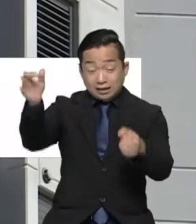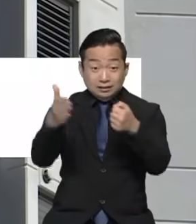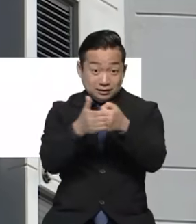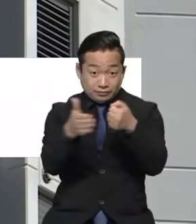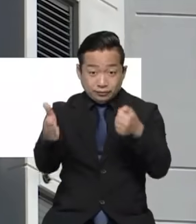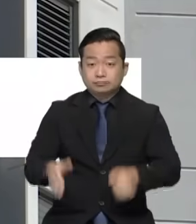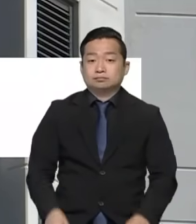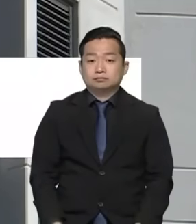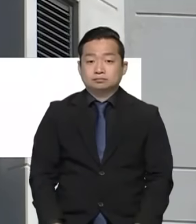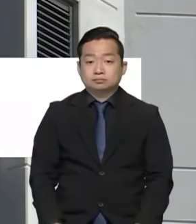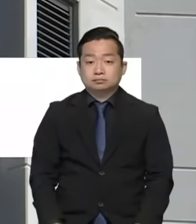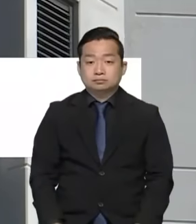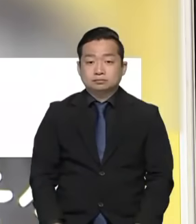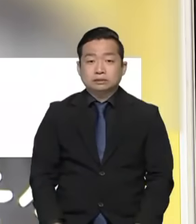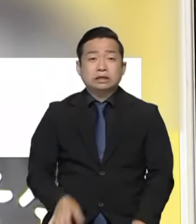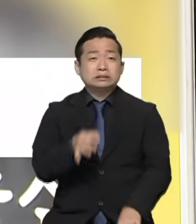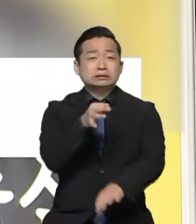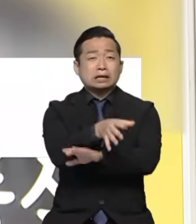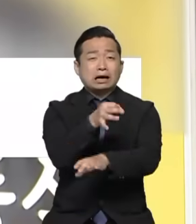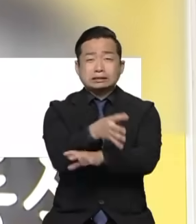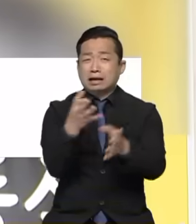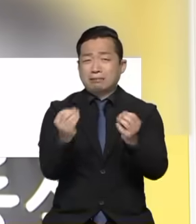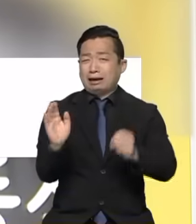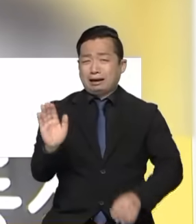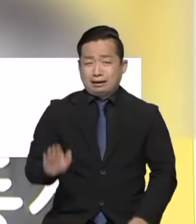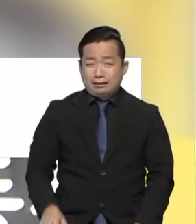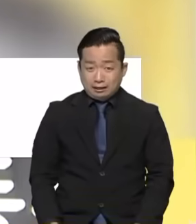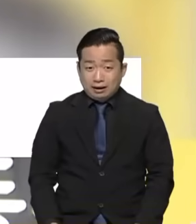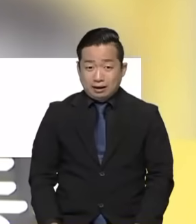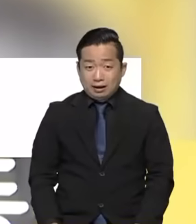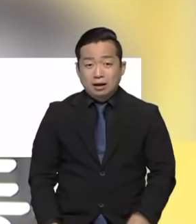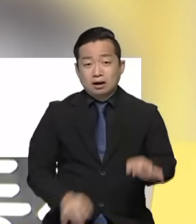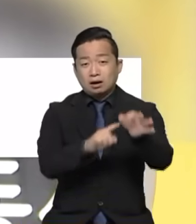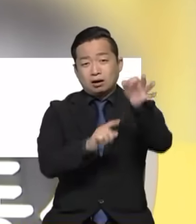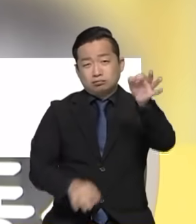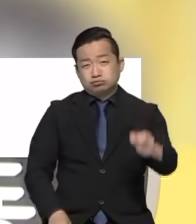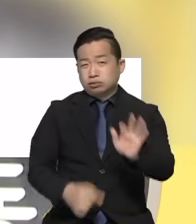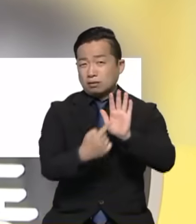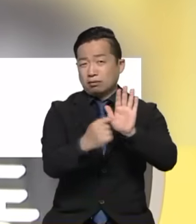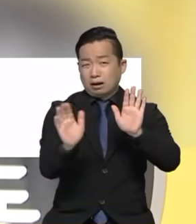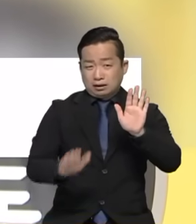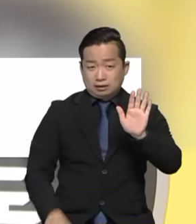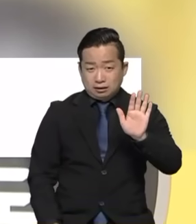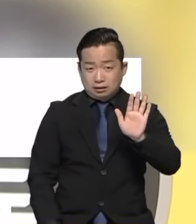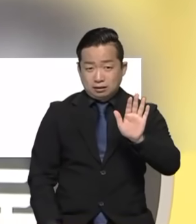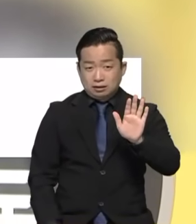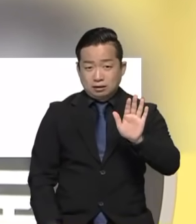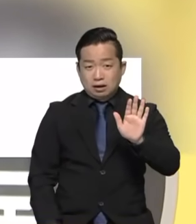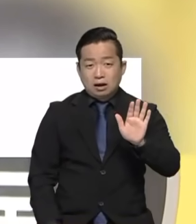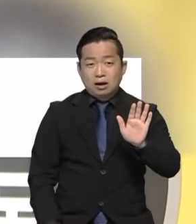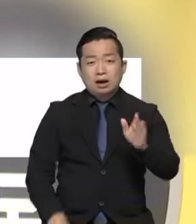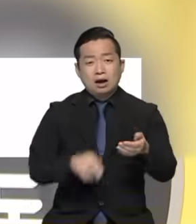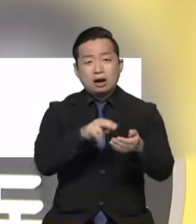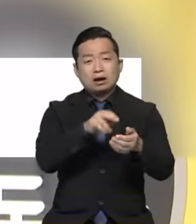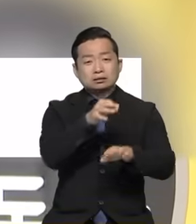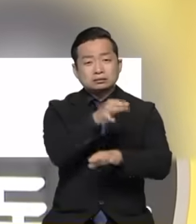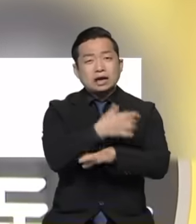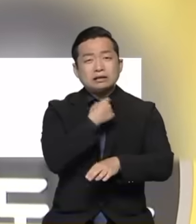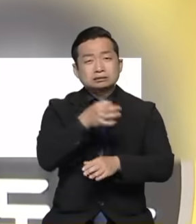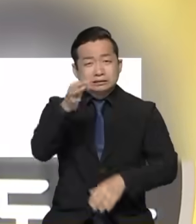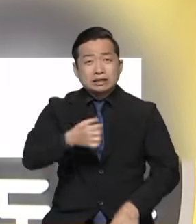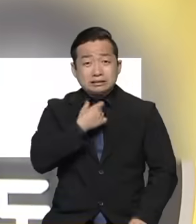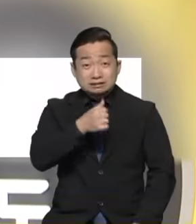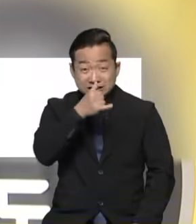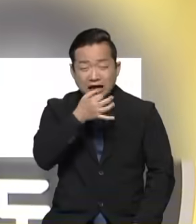사실 매매가 그렇게 활발하진 않죠. 뭐 내리거나 그런 느낌은 없어요. 또 매수하시는 분들은 좀 낮게 하고 싶으신